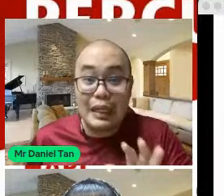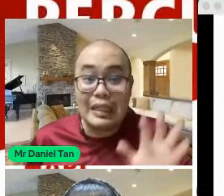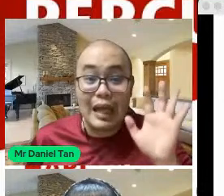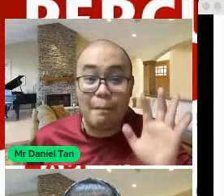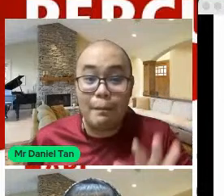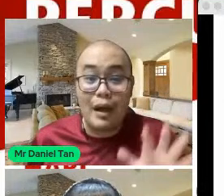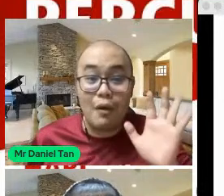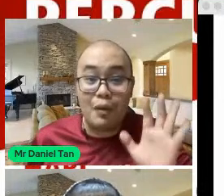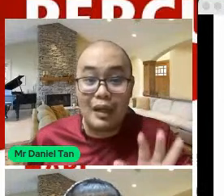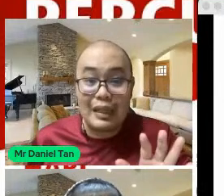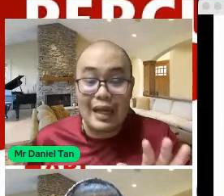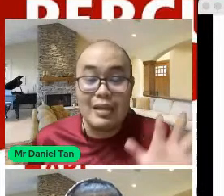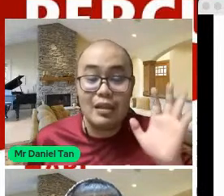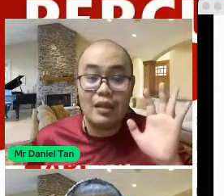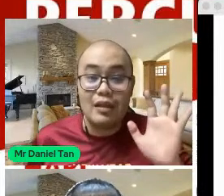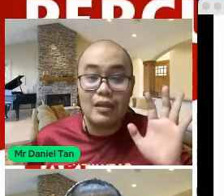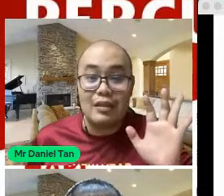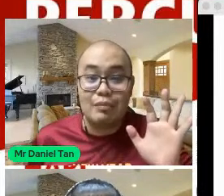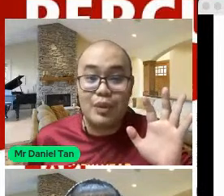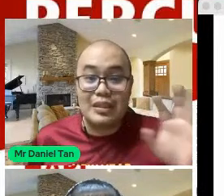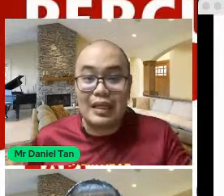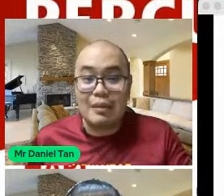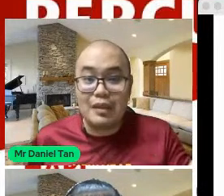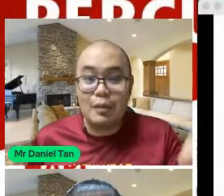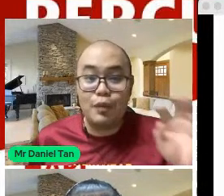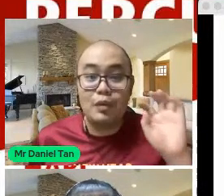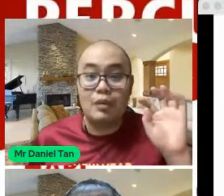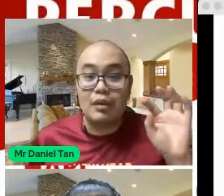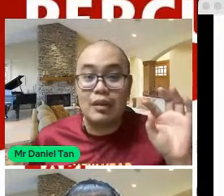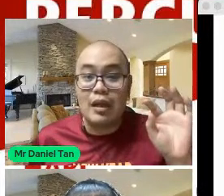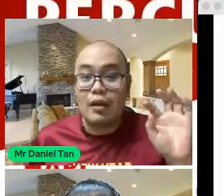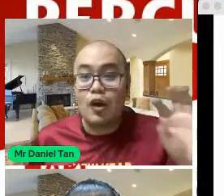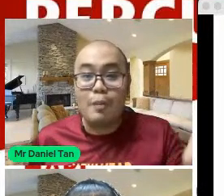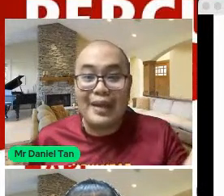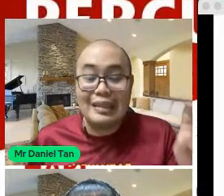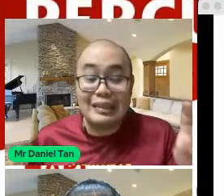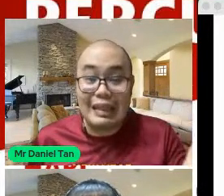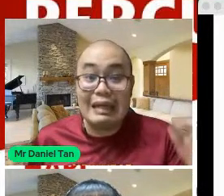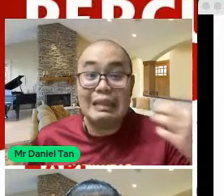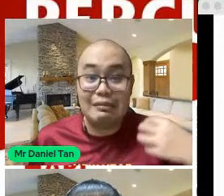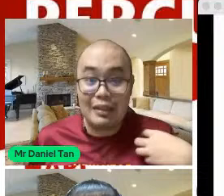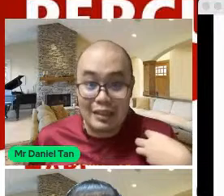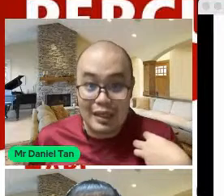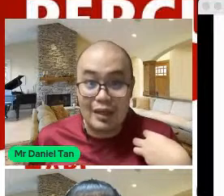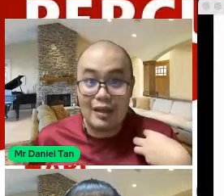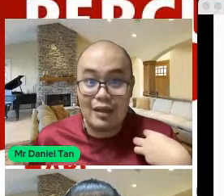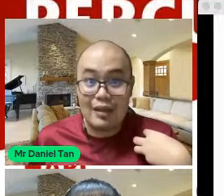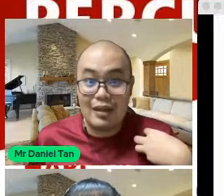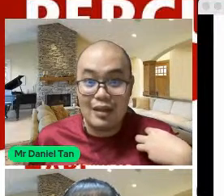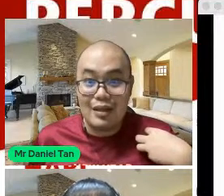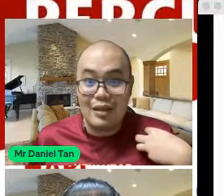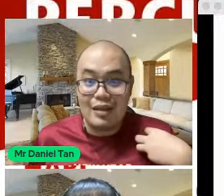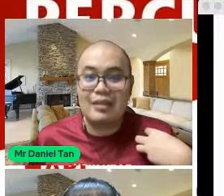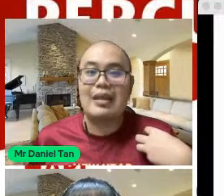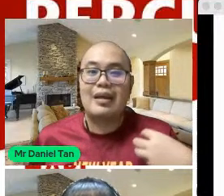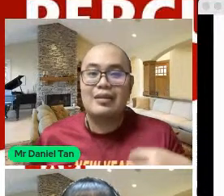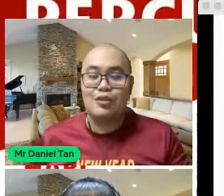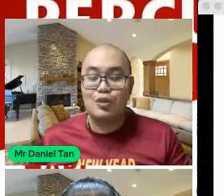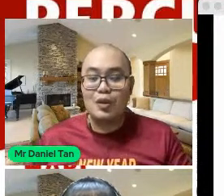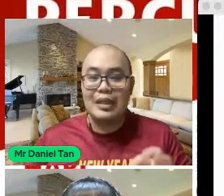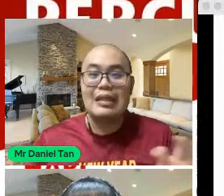menghiraukan apa orang lain bercakap ataupun comment tentang diri kita